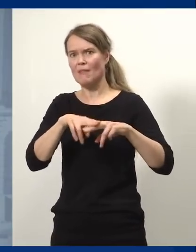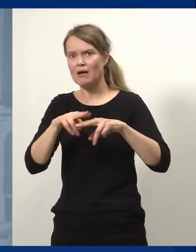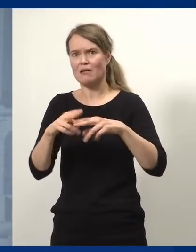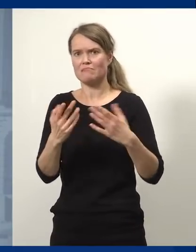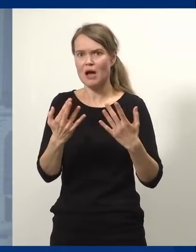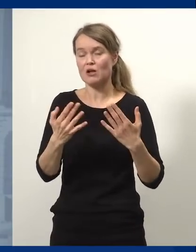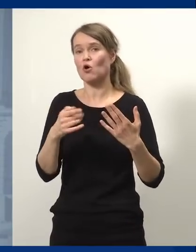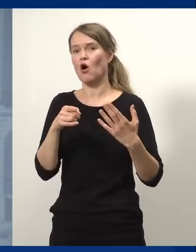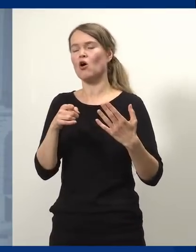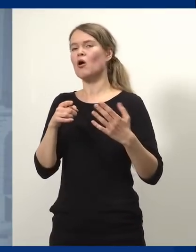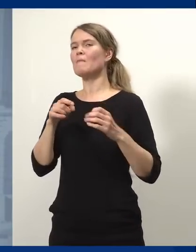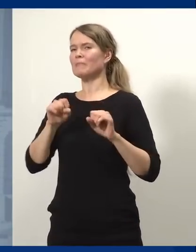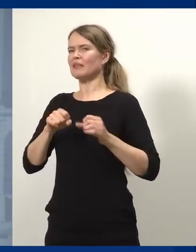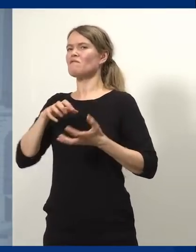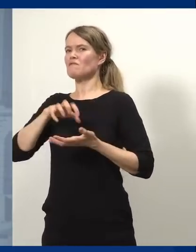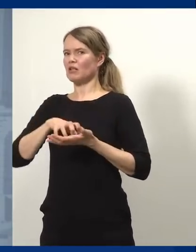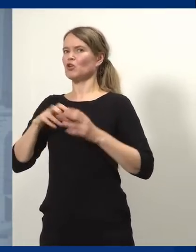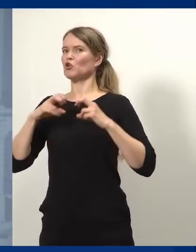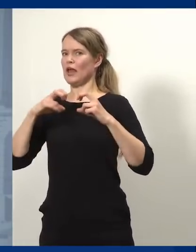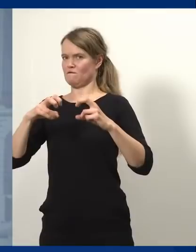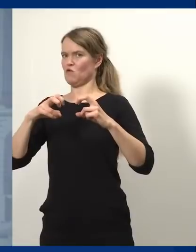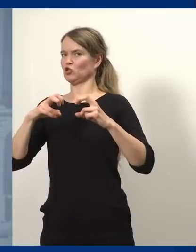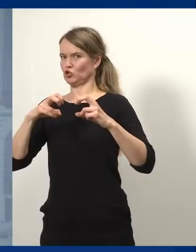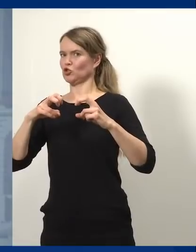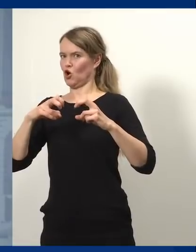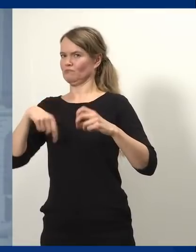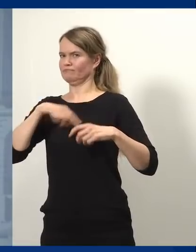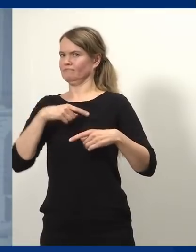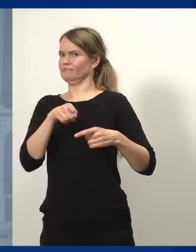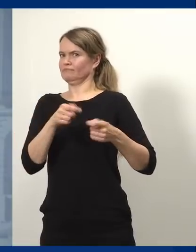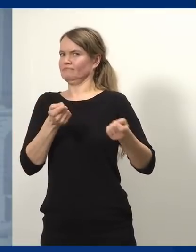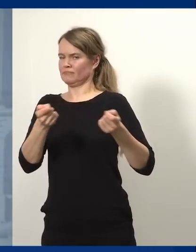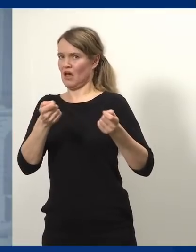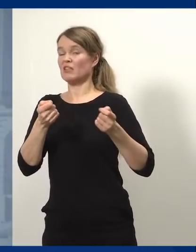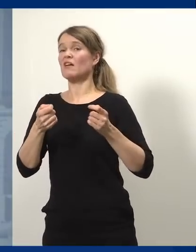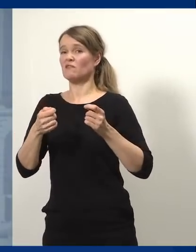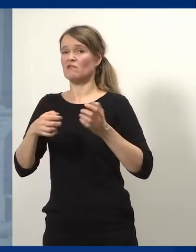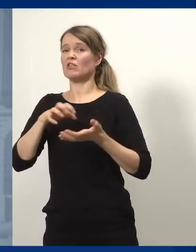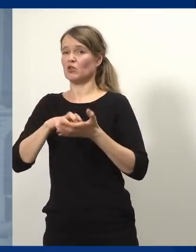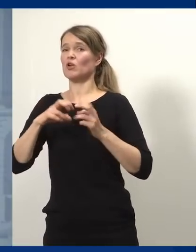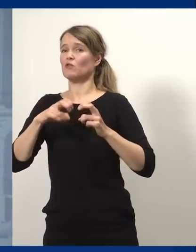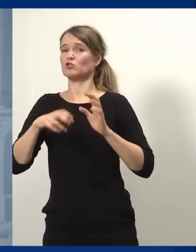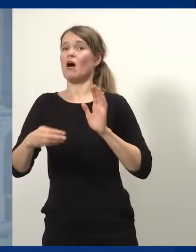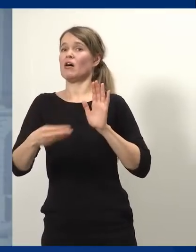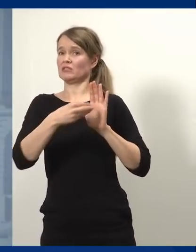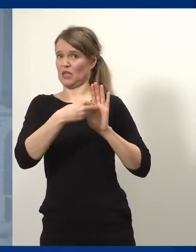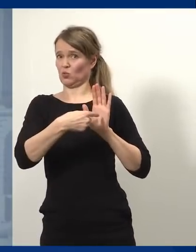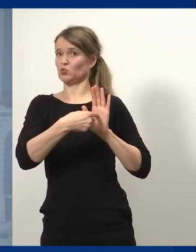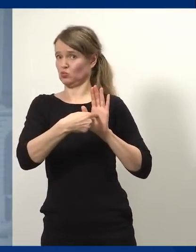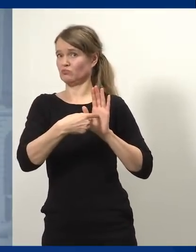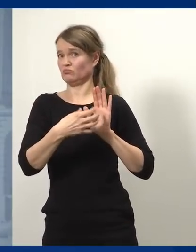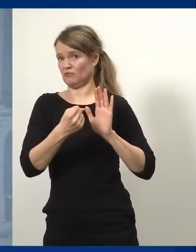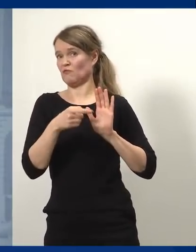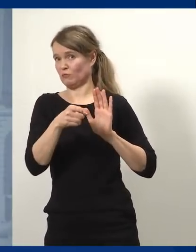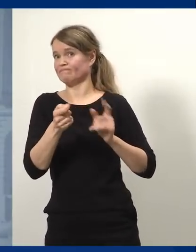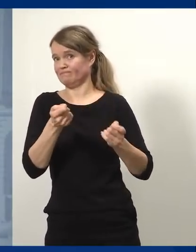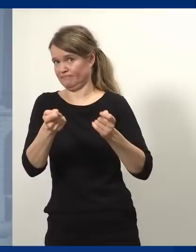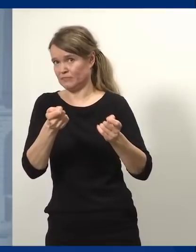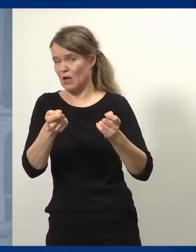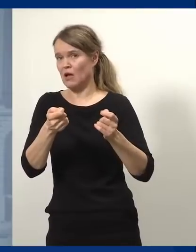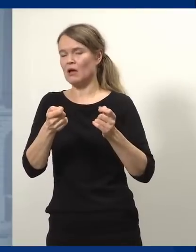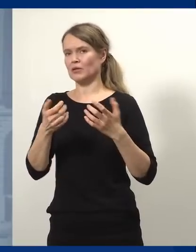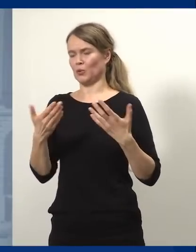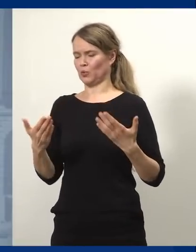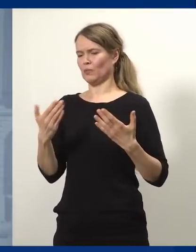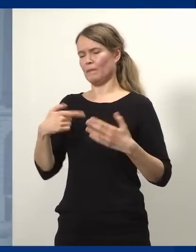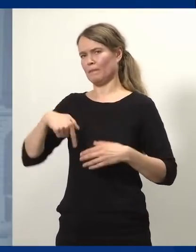siis valtioneuvoston asetuksella näitä tälläkin hetkellä voidaan tehdä. Yhtä lailla katsomme, että tämä täyssulku